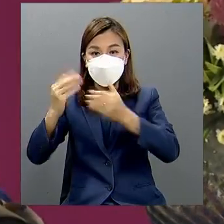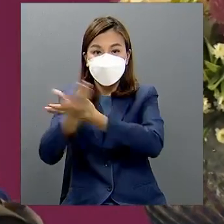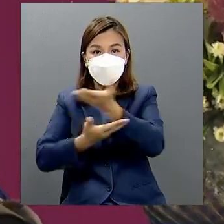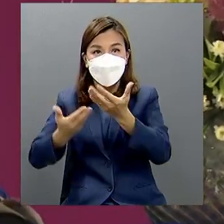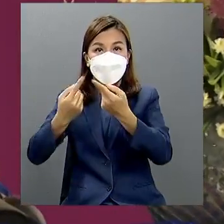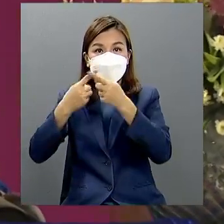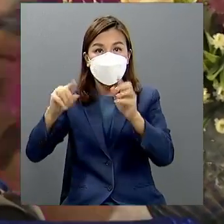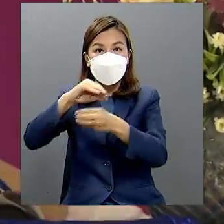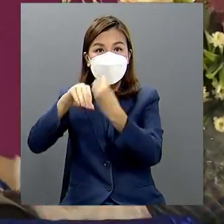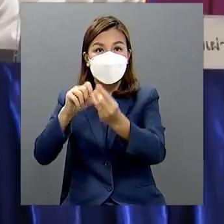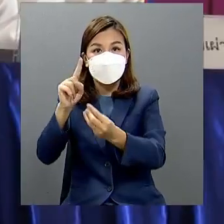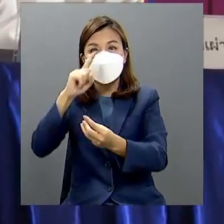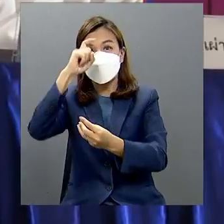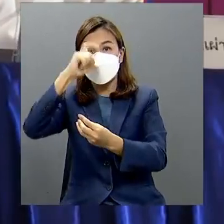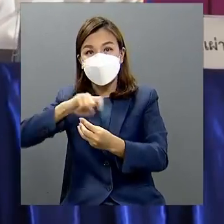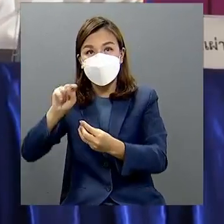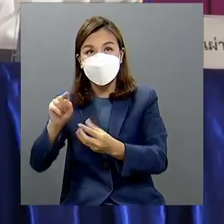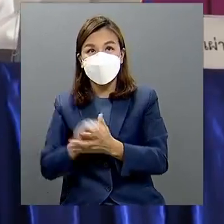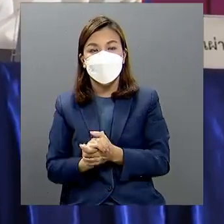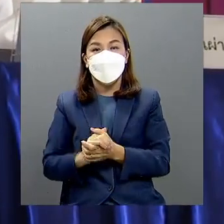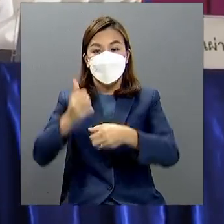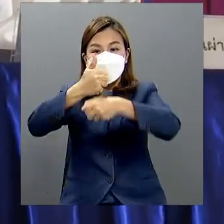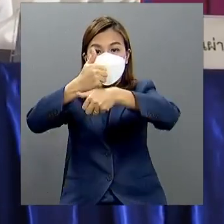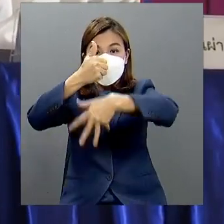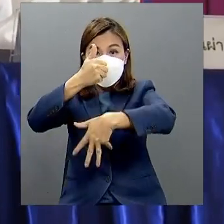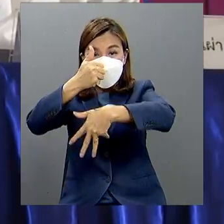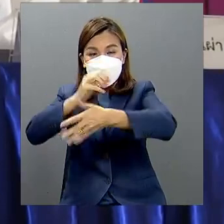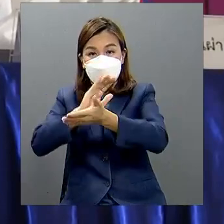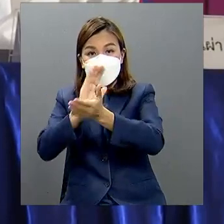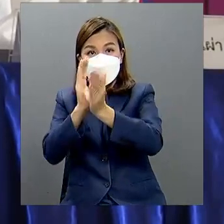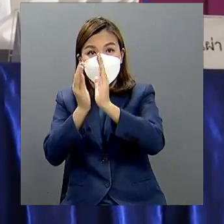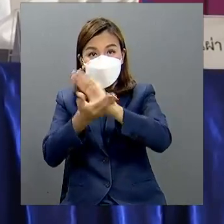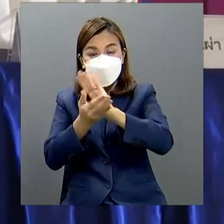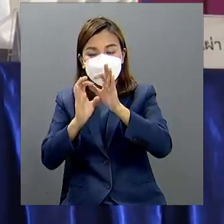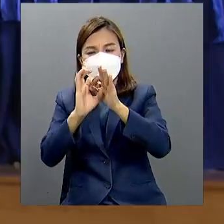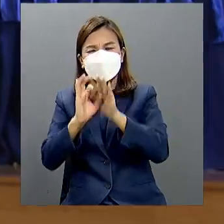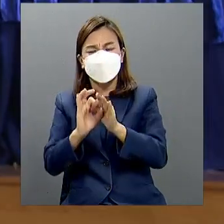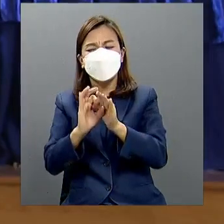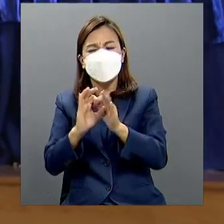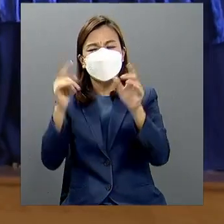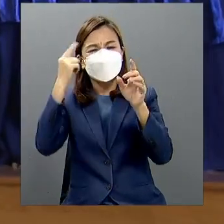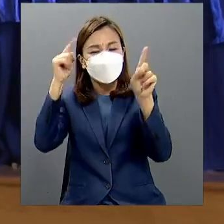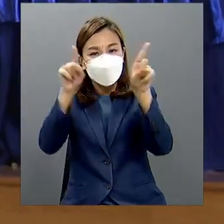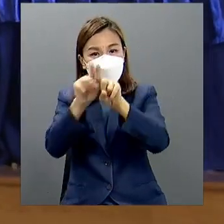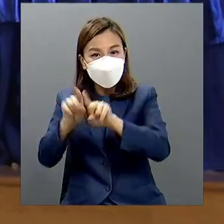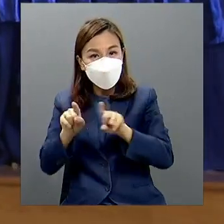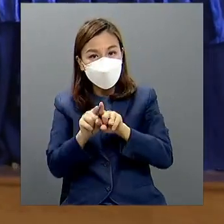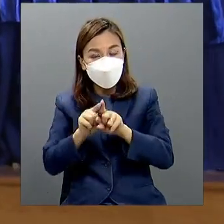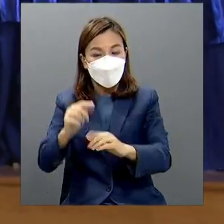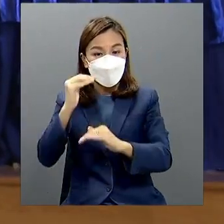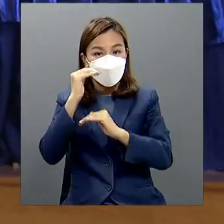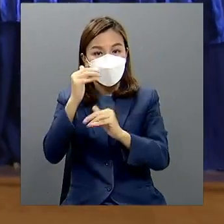ขึ้นคือการปรับโครงสร้างให้เหลือบุคคลที่มีทิศทางเดียวกันเพื่อกำหนดแนวทางทางการเมืองเดินหน้าไปด้